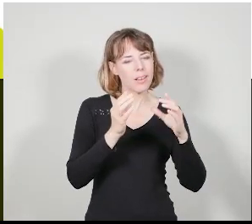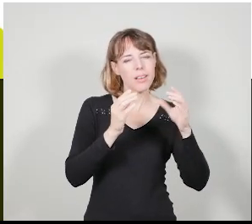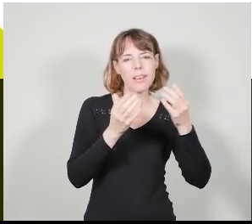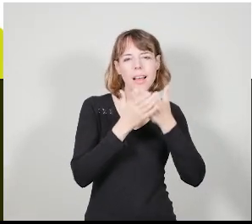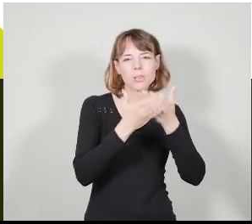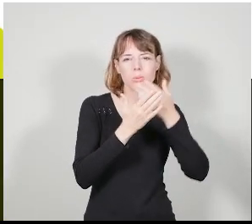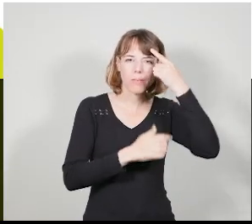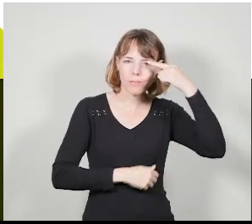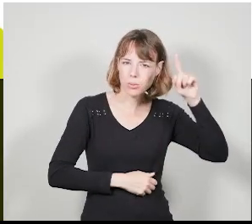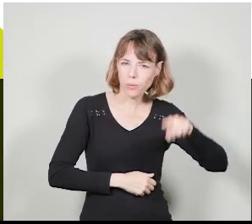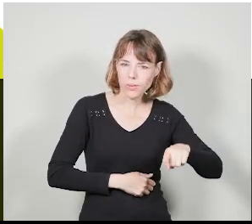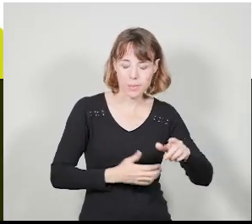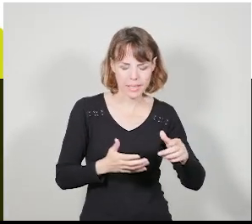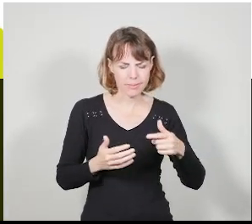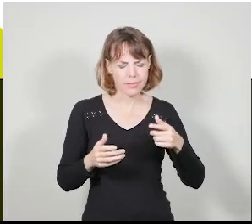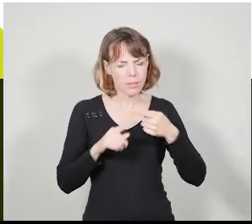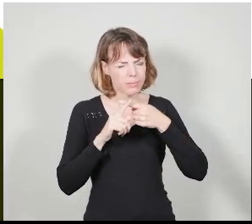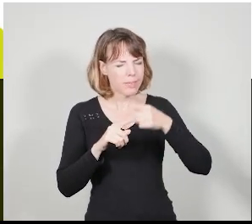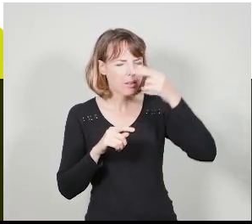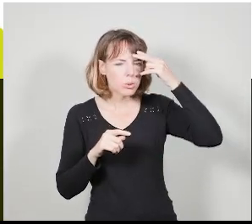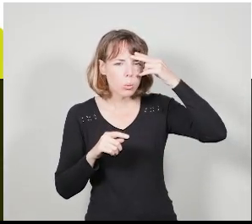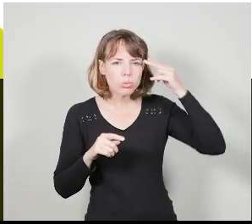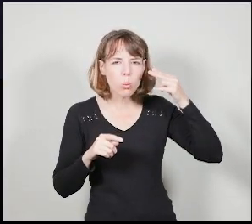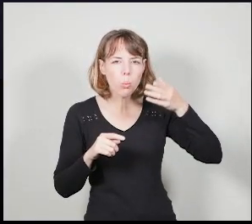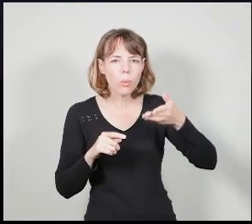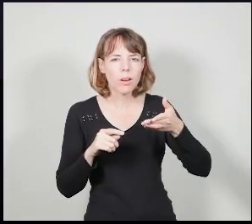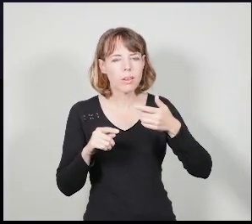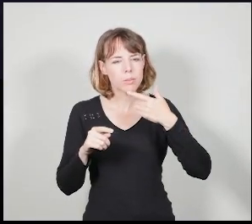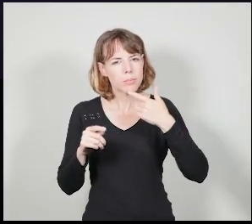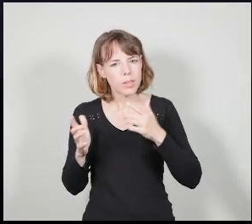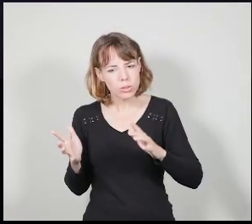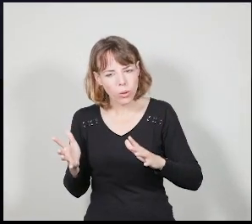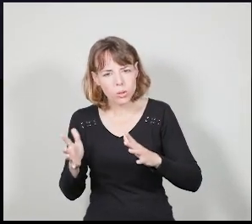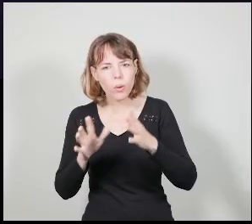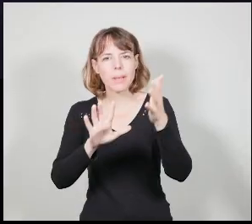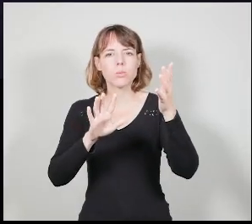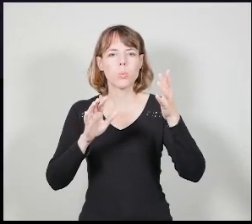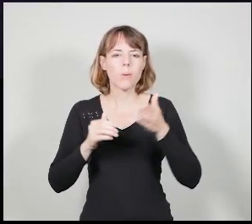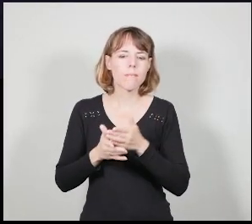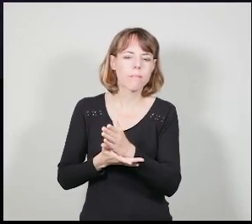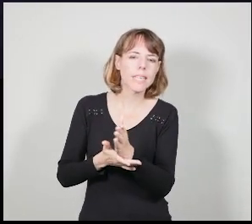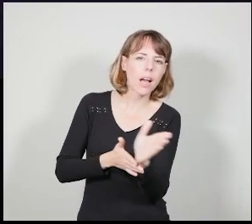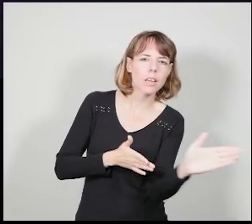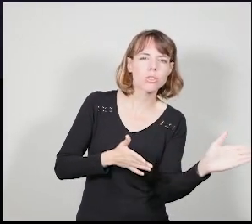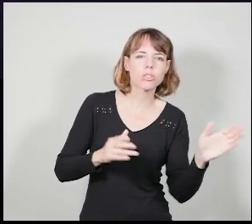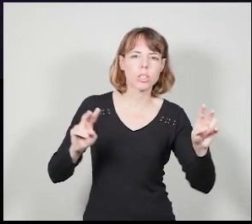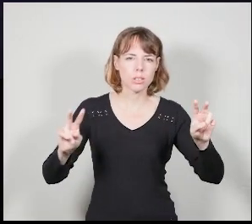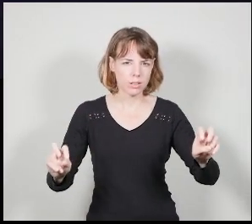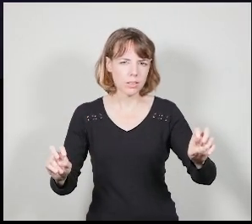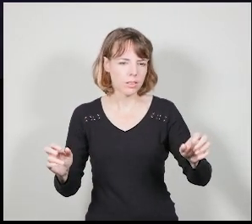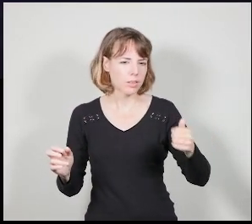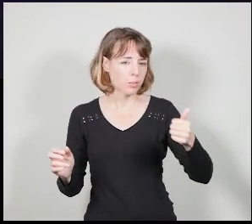On parle de transformation de l'offre, on parle de virage domiciliaire. Comment est-ce que vous entendez ces termes-là, dans ce qu'ils